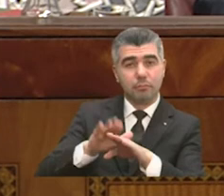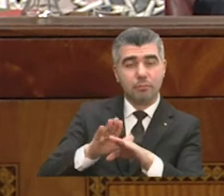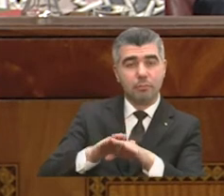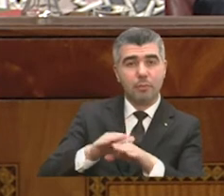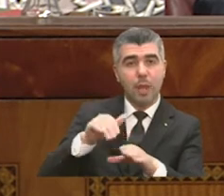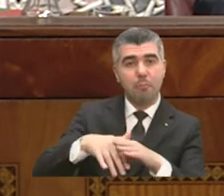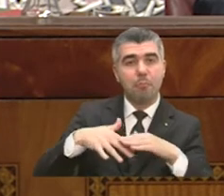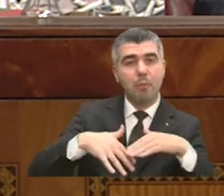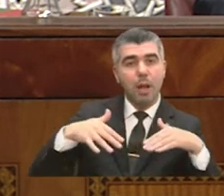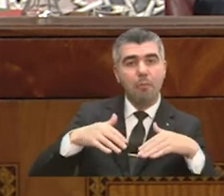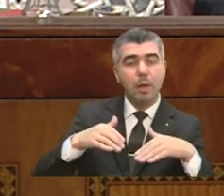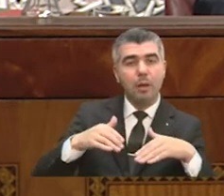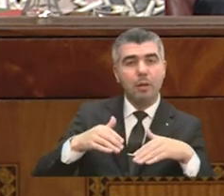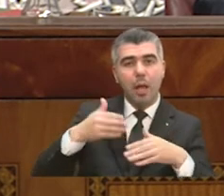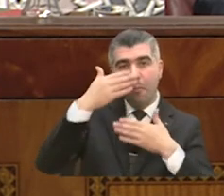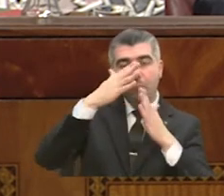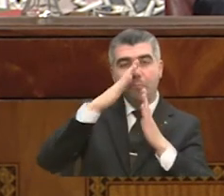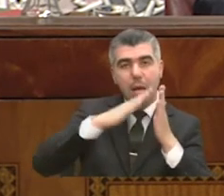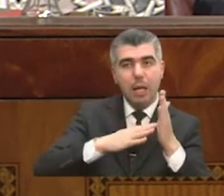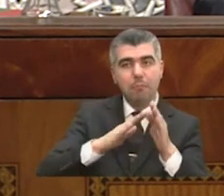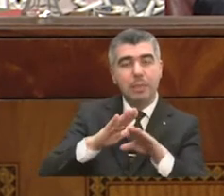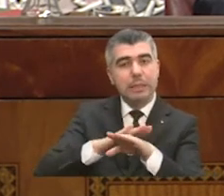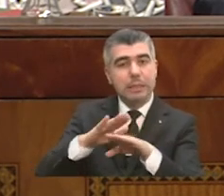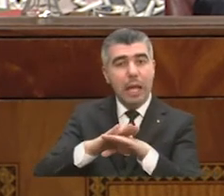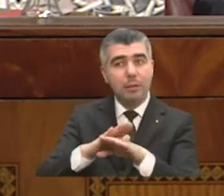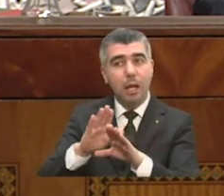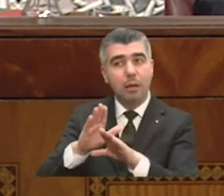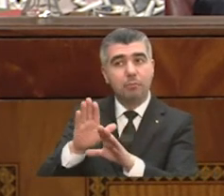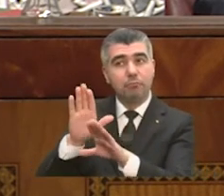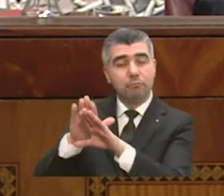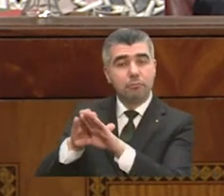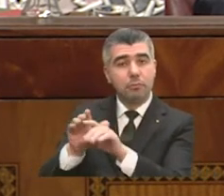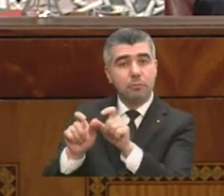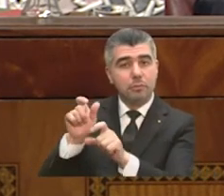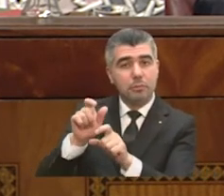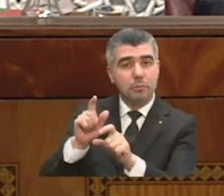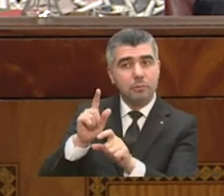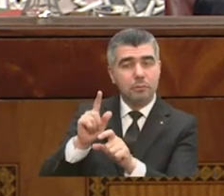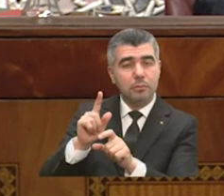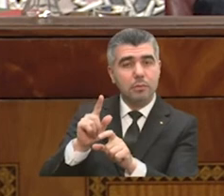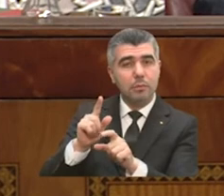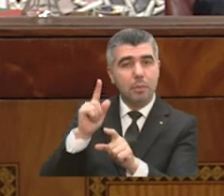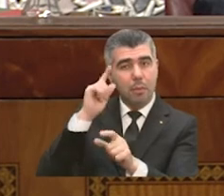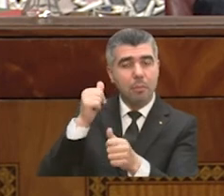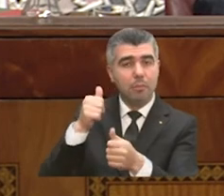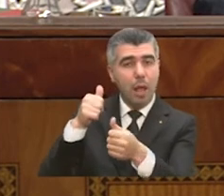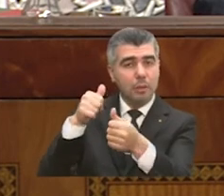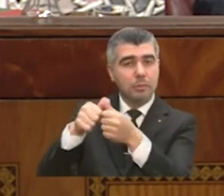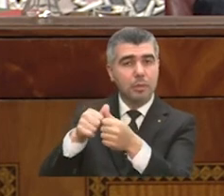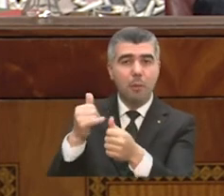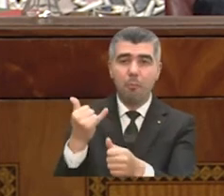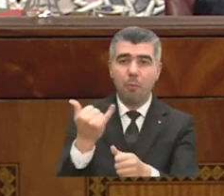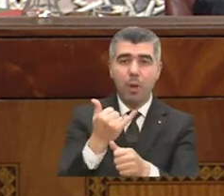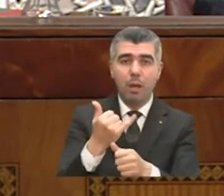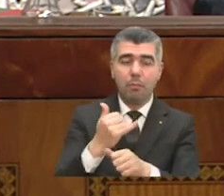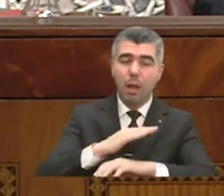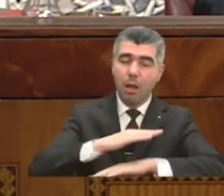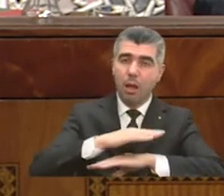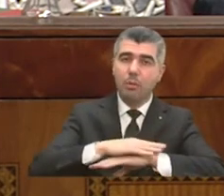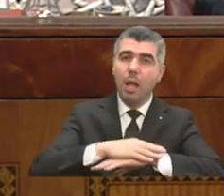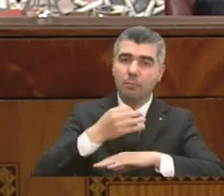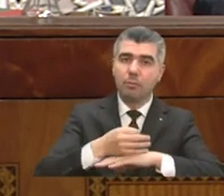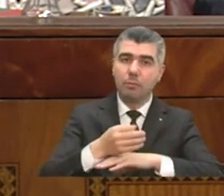des relations entre ces deux entités. Le Parlement donc appelle et interpelle